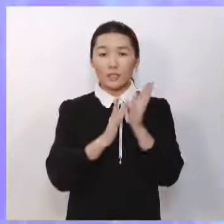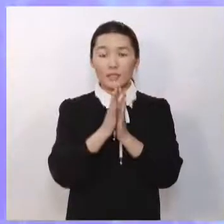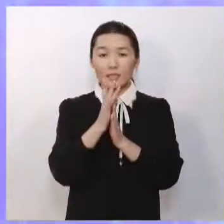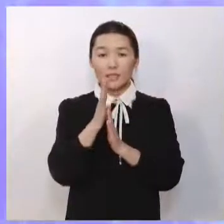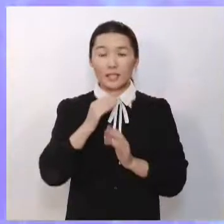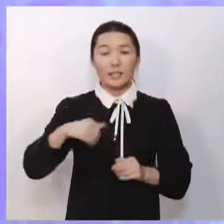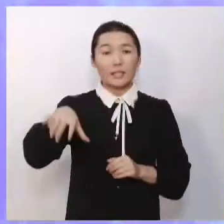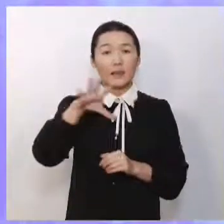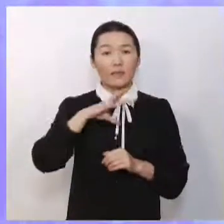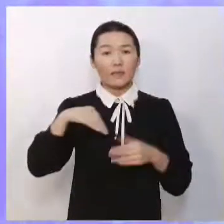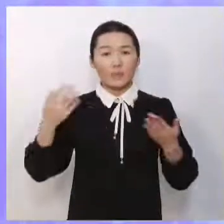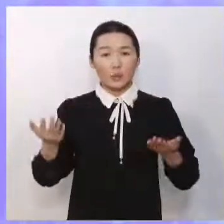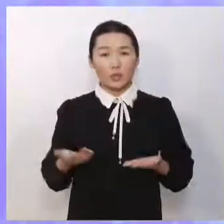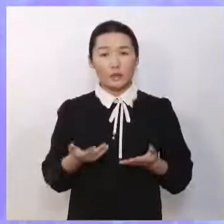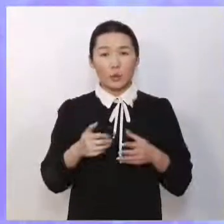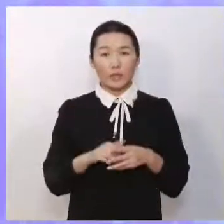все живое.